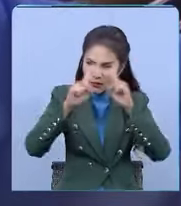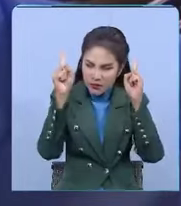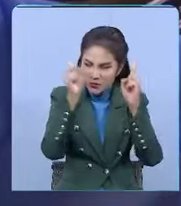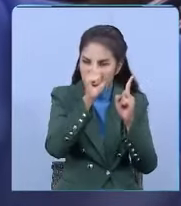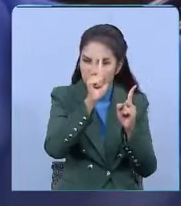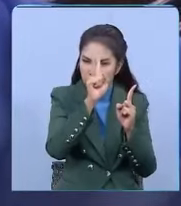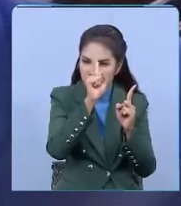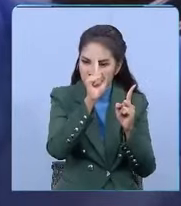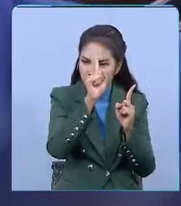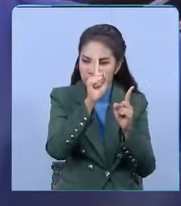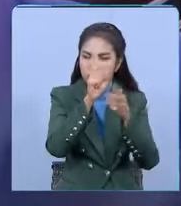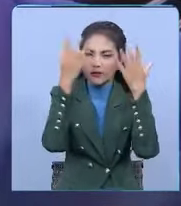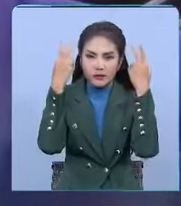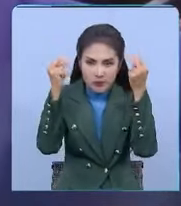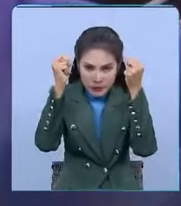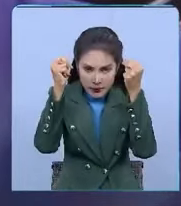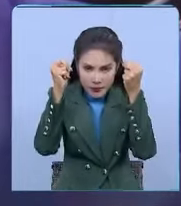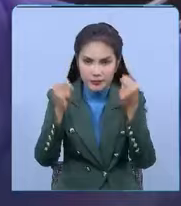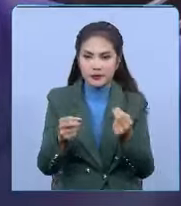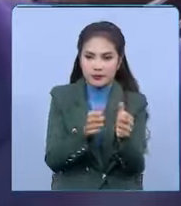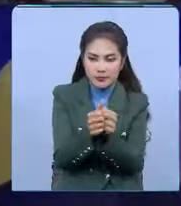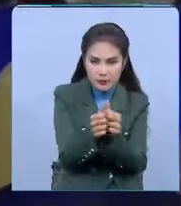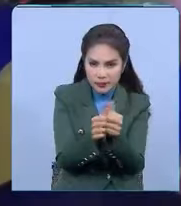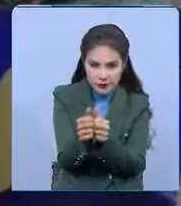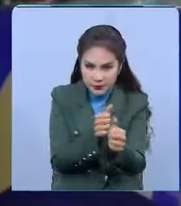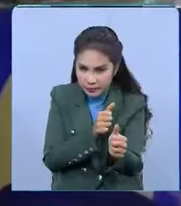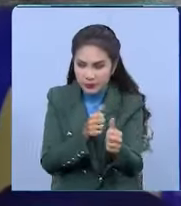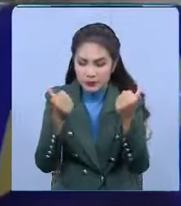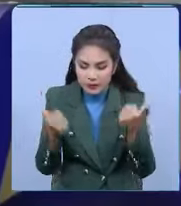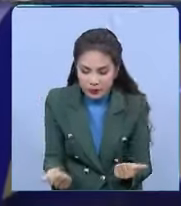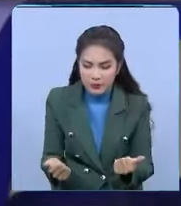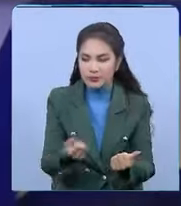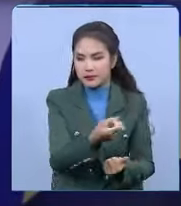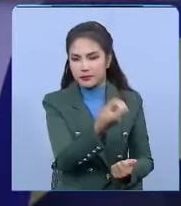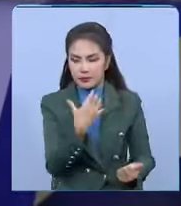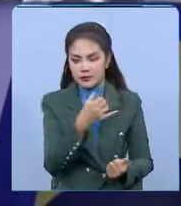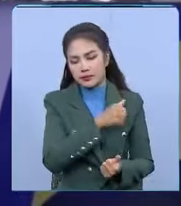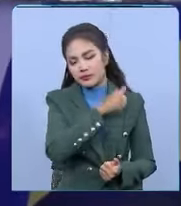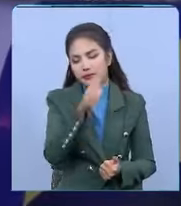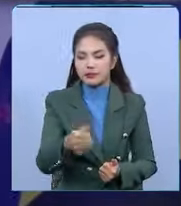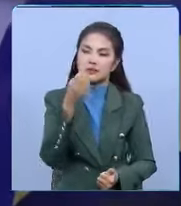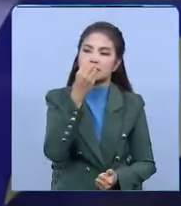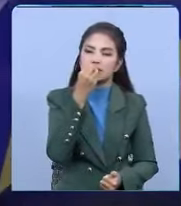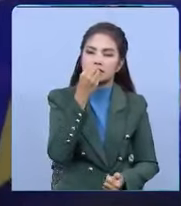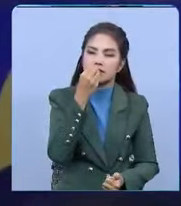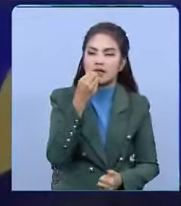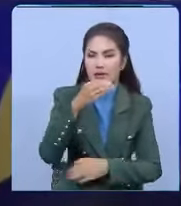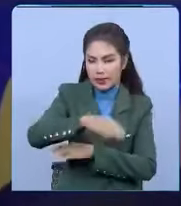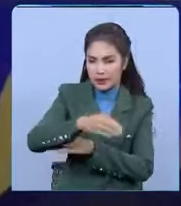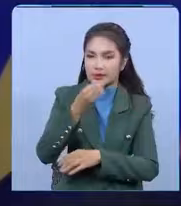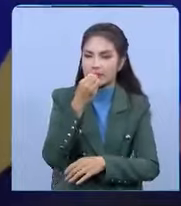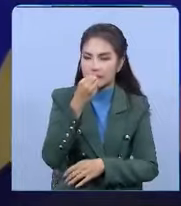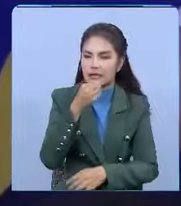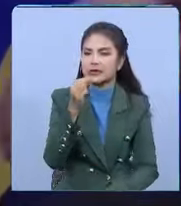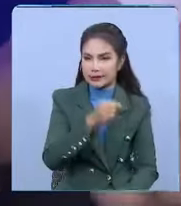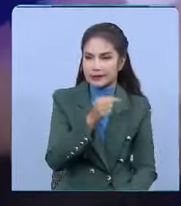มนตรีของเราในวันนี้ครับเขาบอกว่าเขามาทานอาหารที่นี่ผมก็เลยรู้สึกเซอร์ไพรส์มากๆนะครับที่ท่านนัดผมที่นี่นะฮะต้